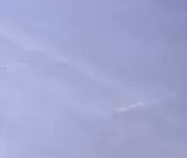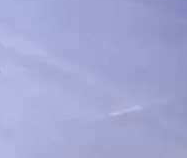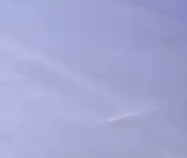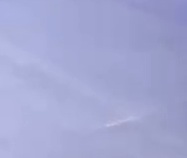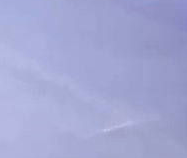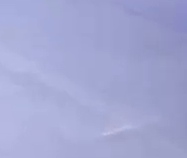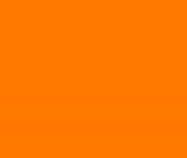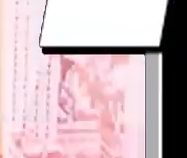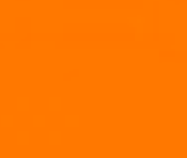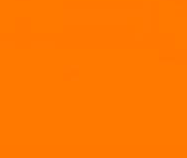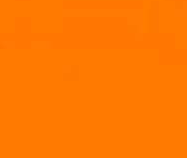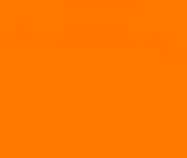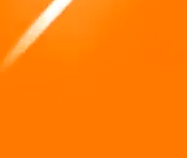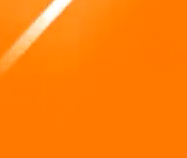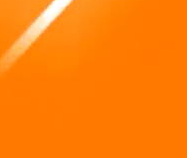Pilipinas.